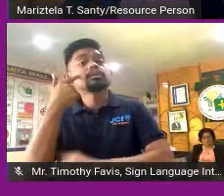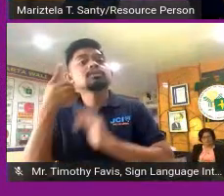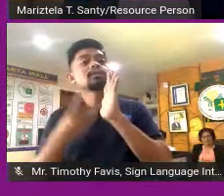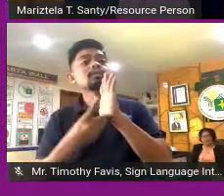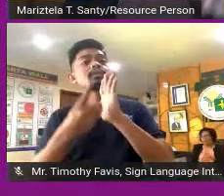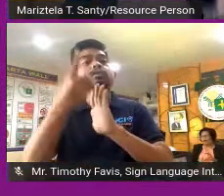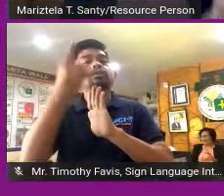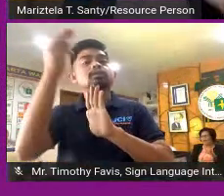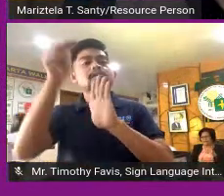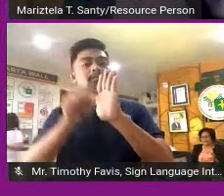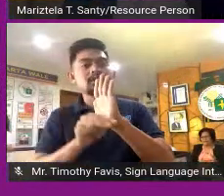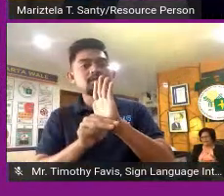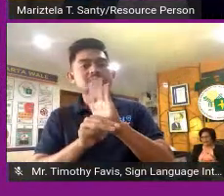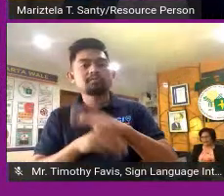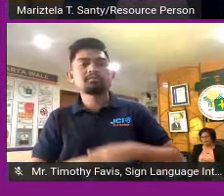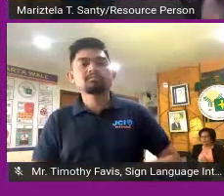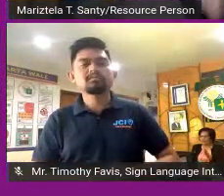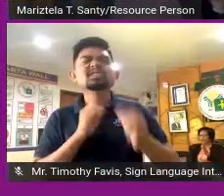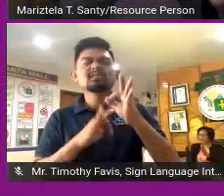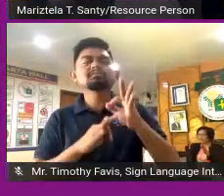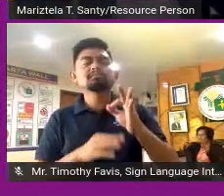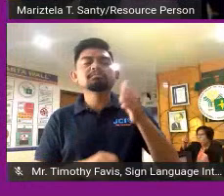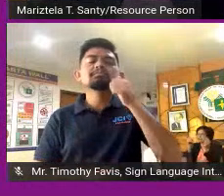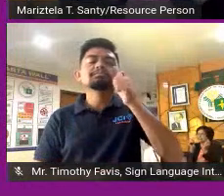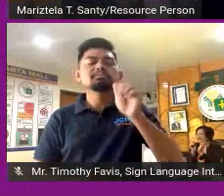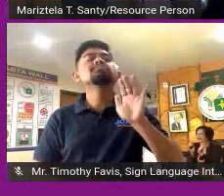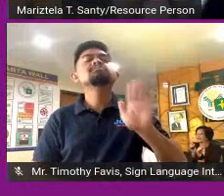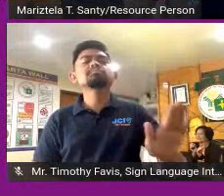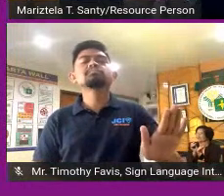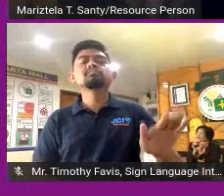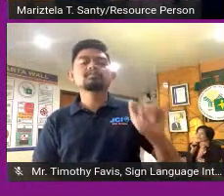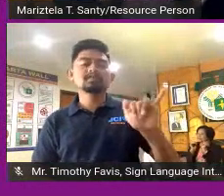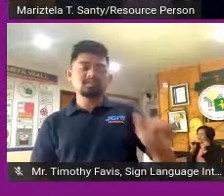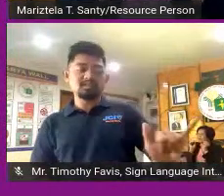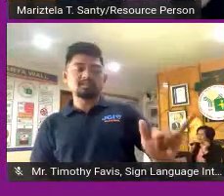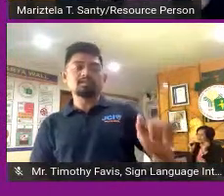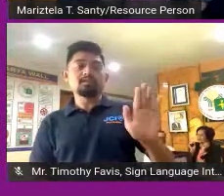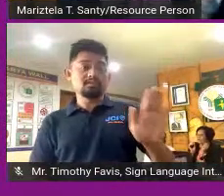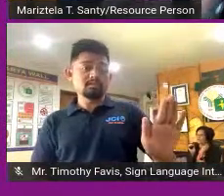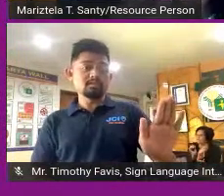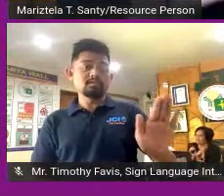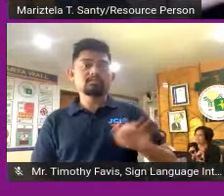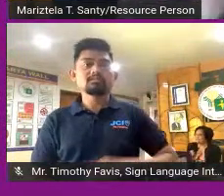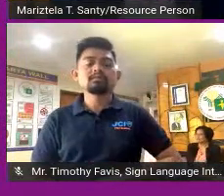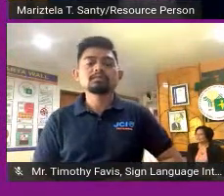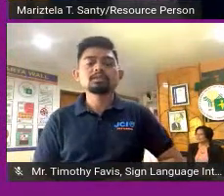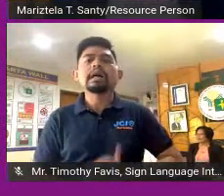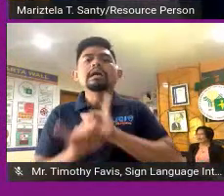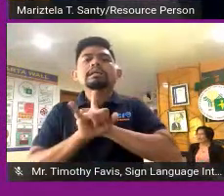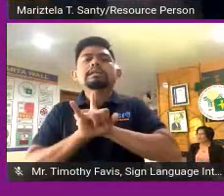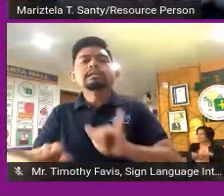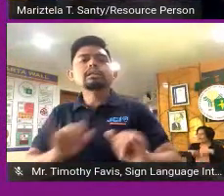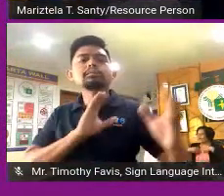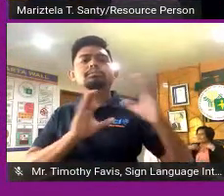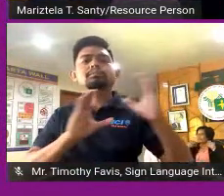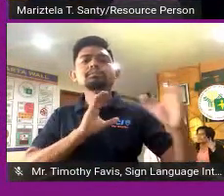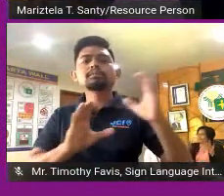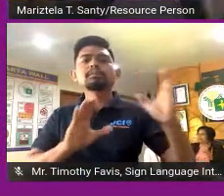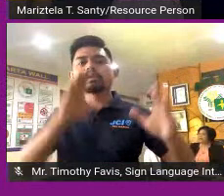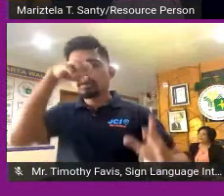development. Pagbabae ka, dyan ka lang. Pareho nung ano na itinali yung elephant,